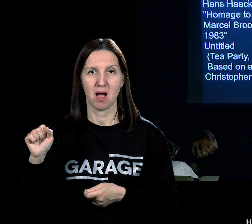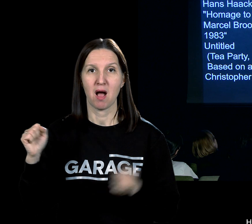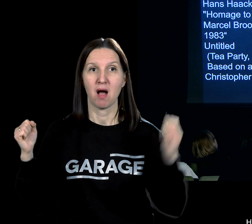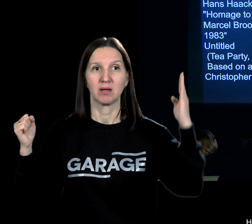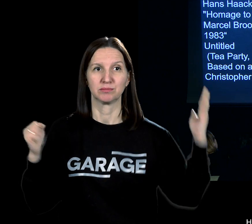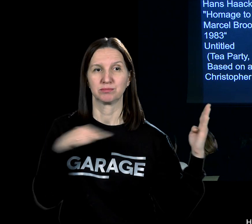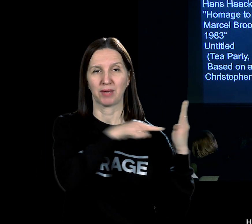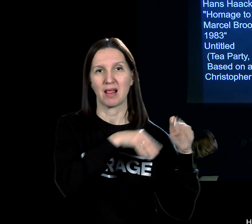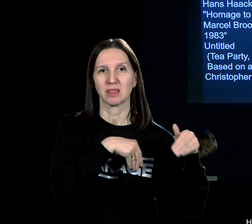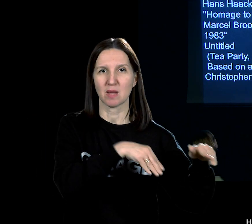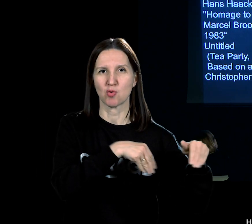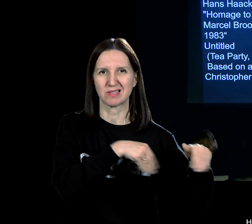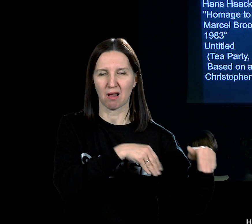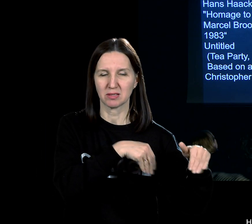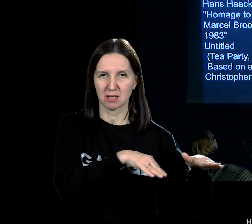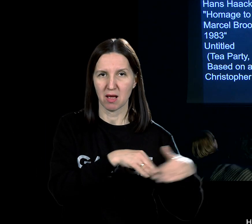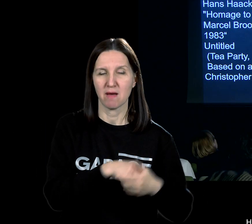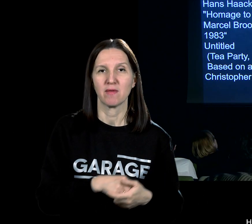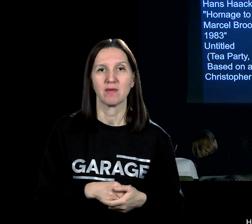опять-таки, демонстрации